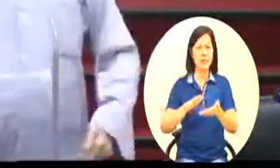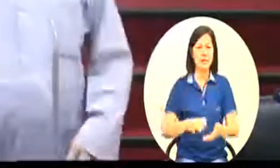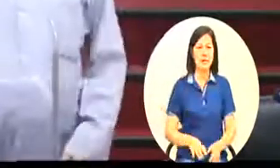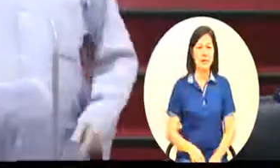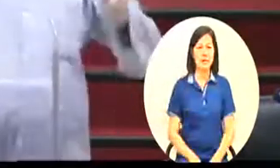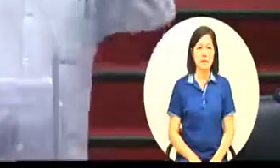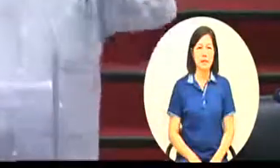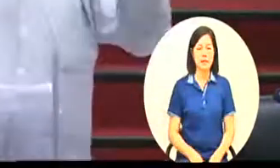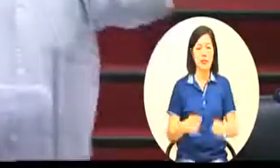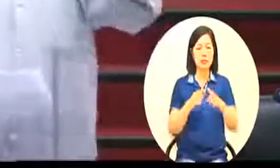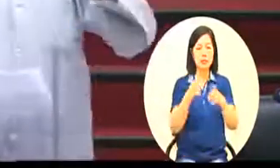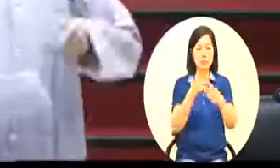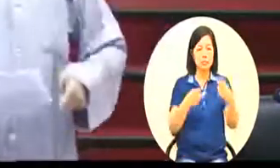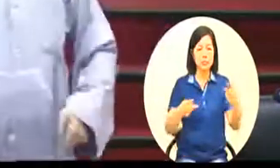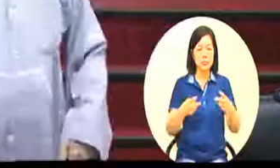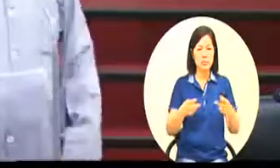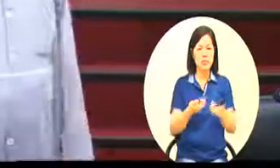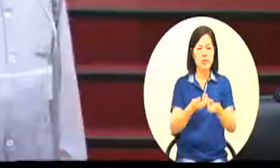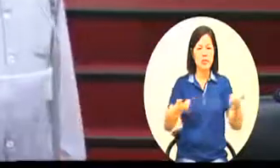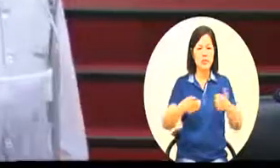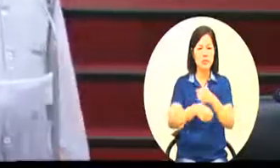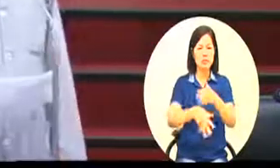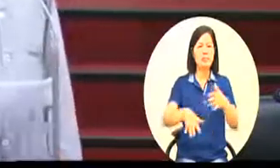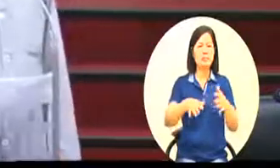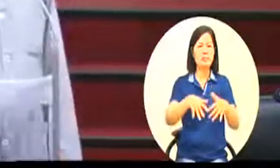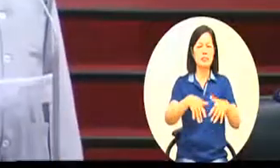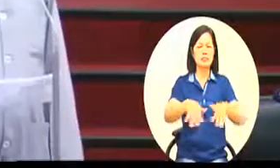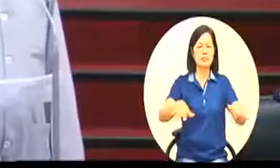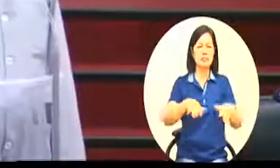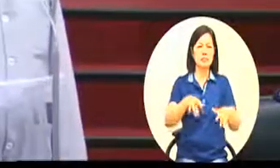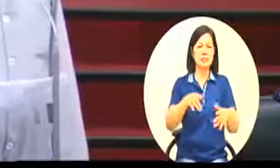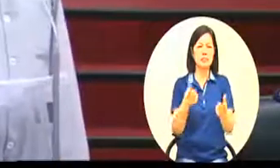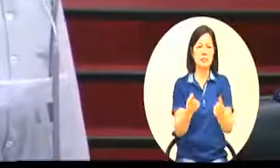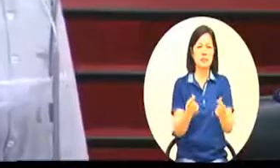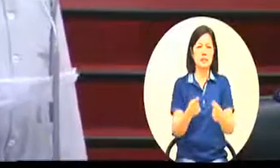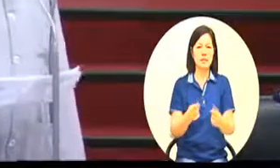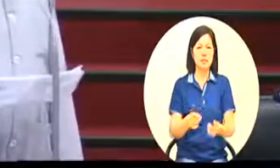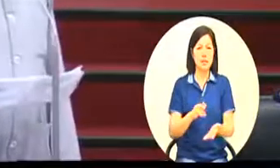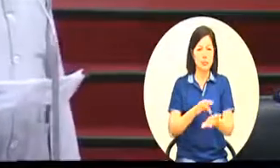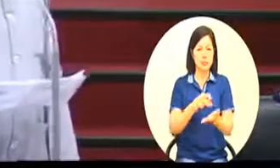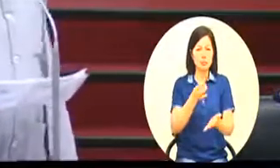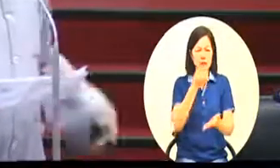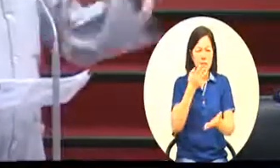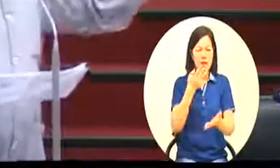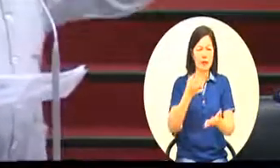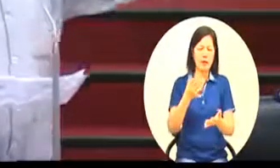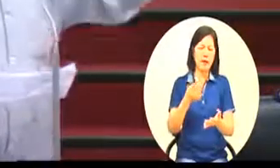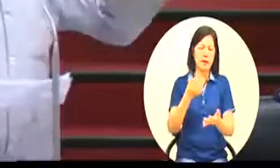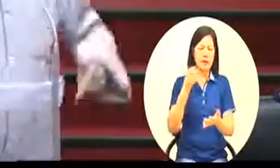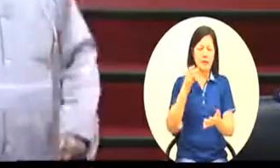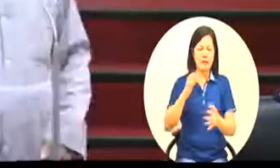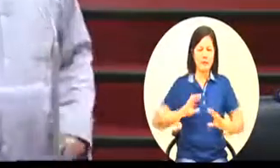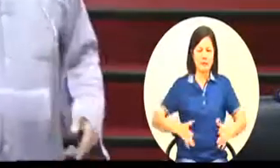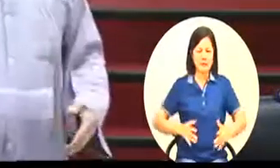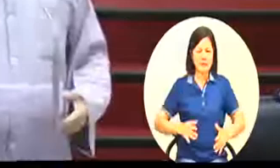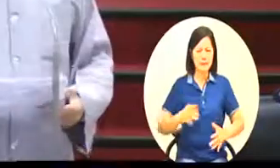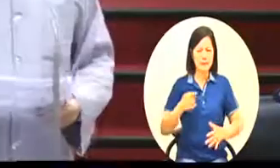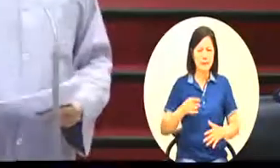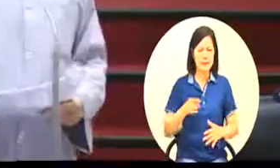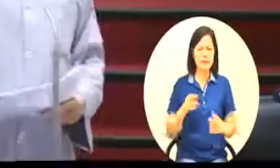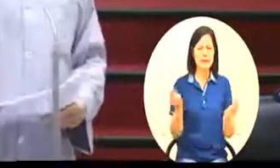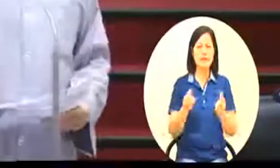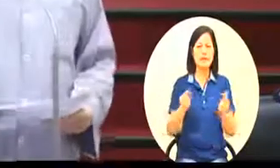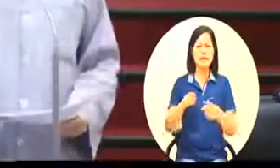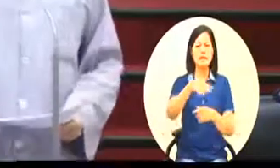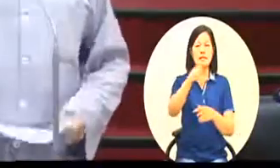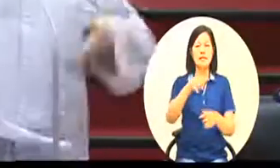格分裂啦。我拢吃迄款的精神药啊呢，讲较歹听呢， 街头巷尾人在讲的讲的做食宵夜啊呢，